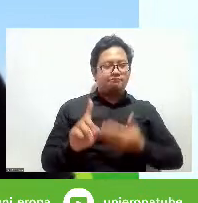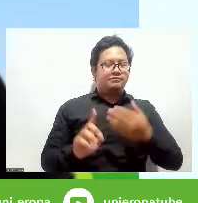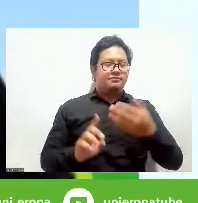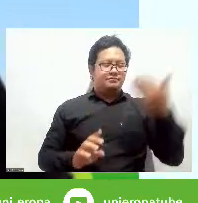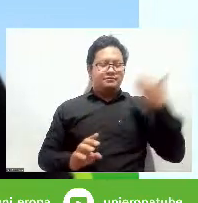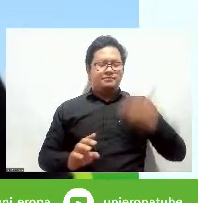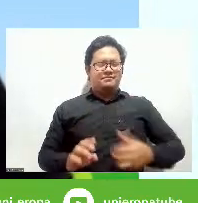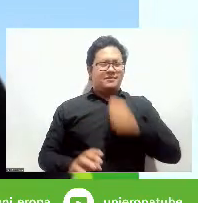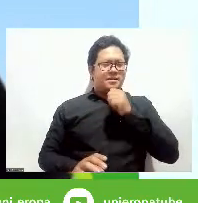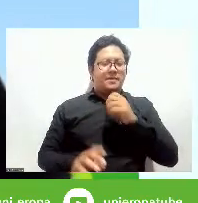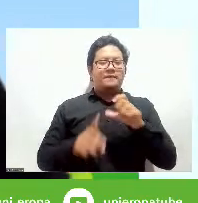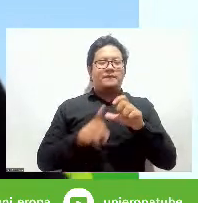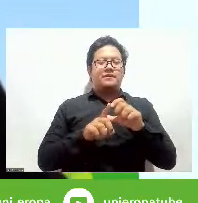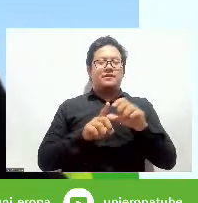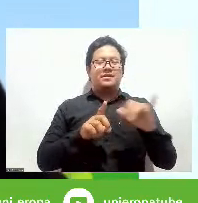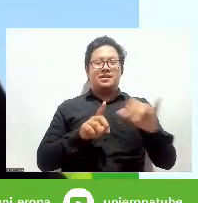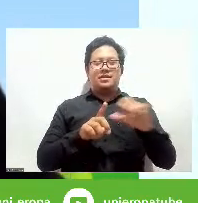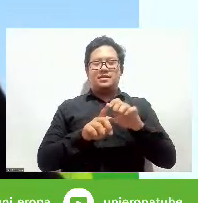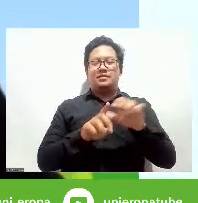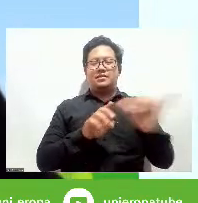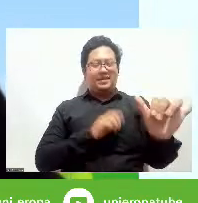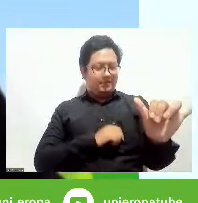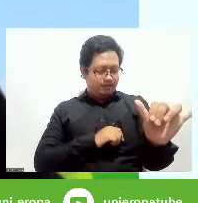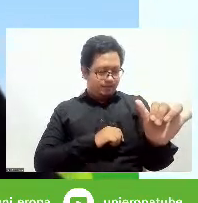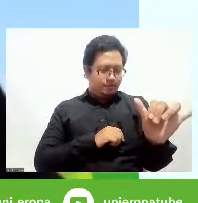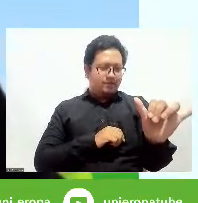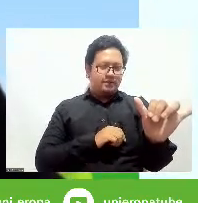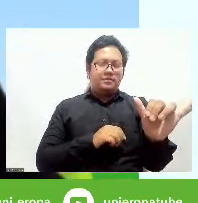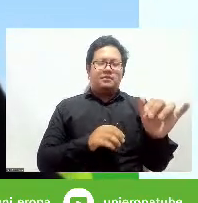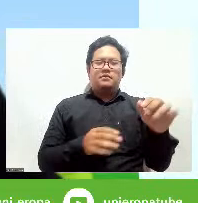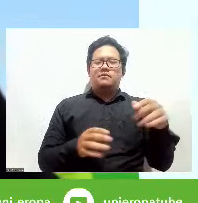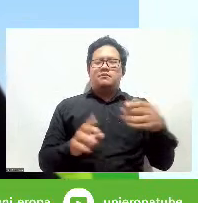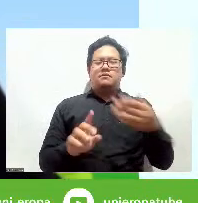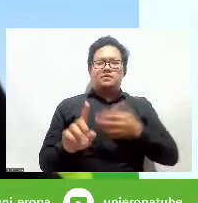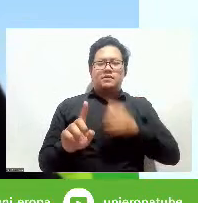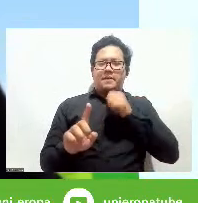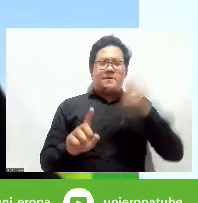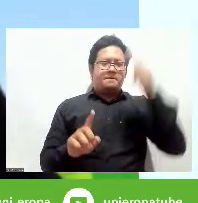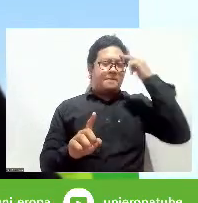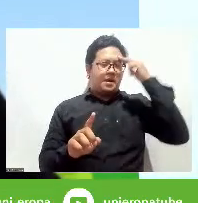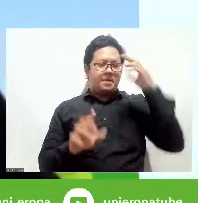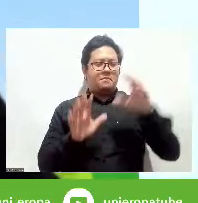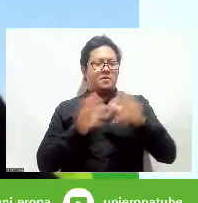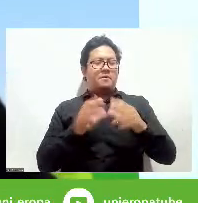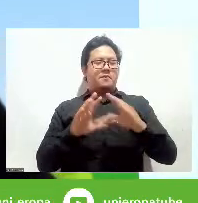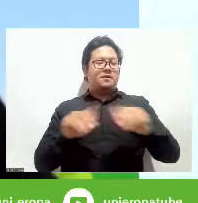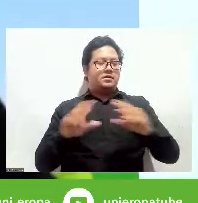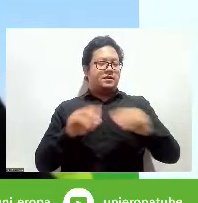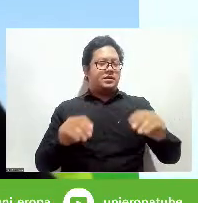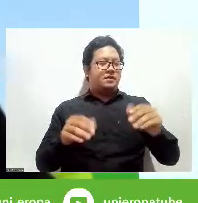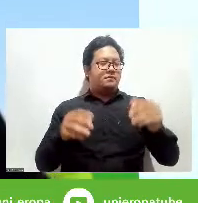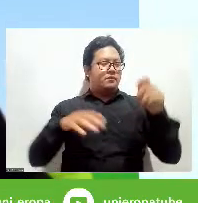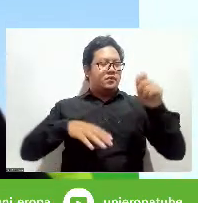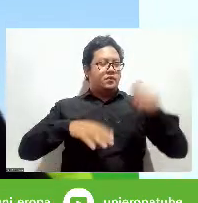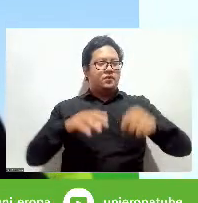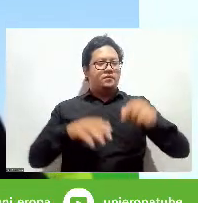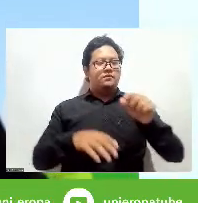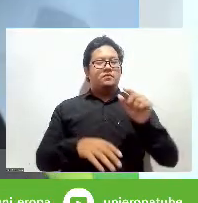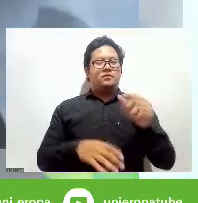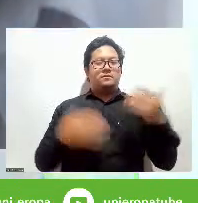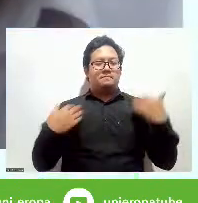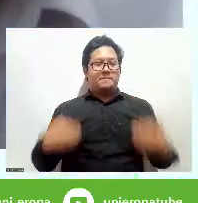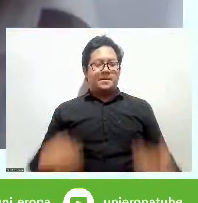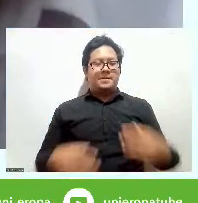Didi urianto selaku kepala kelompok kerjasama hukum dan kehumasan badan restorasi gambut dan mangrove kami